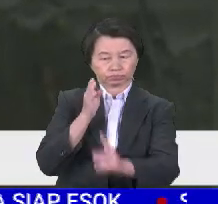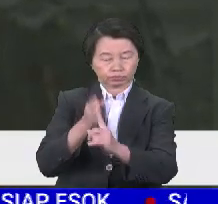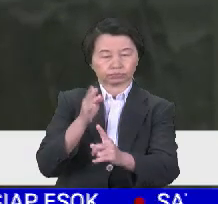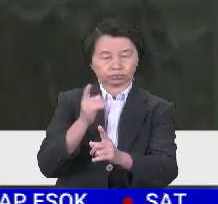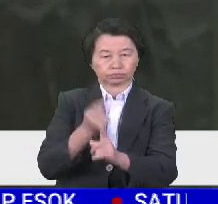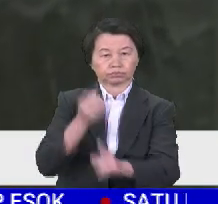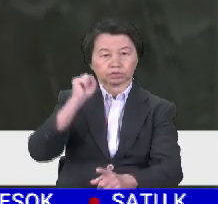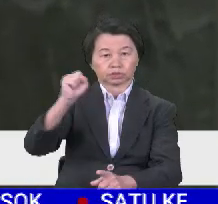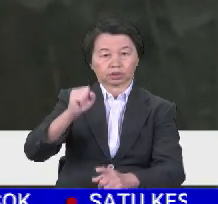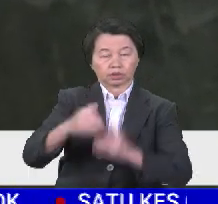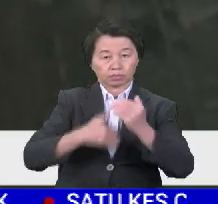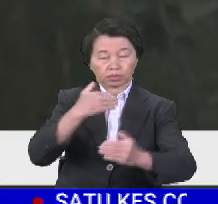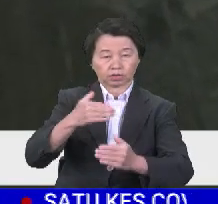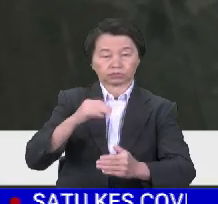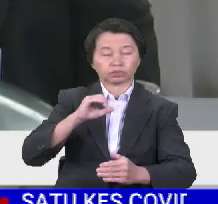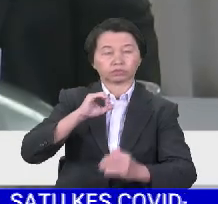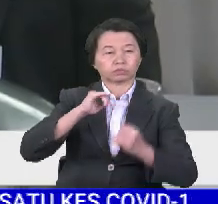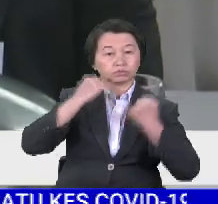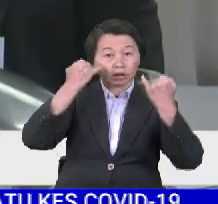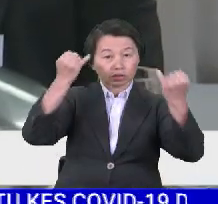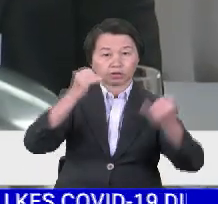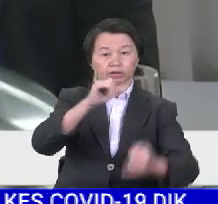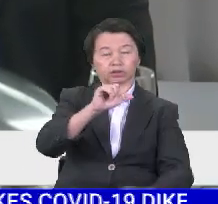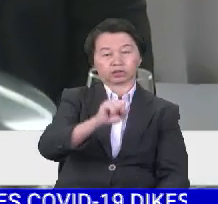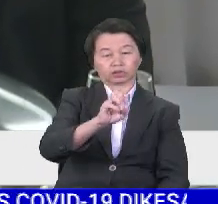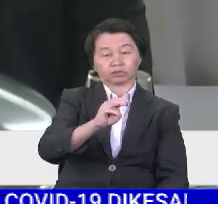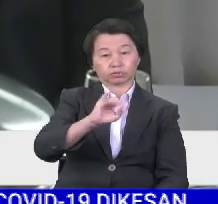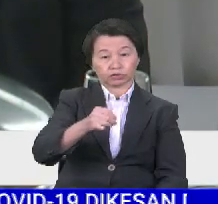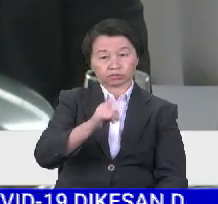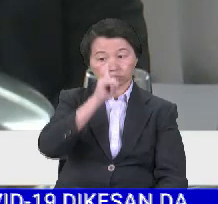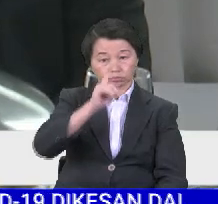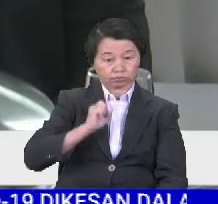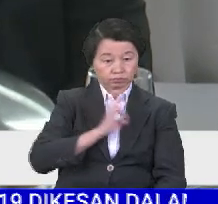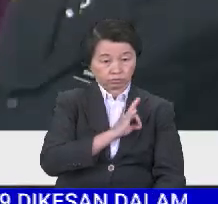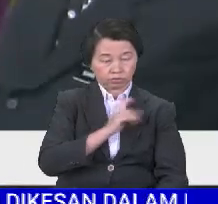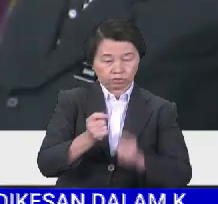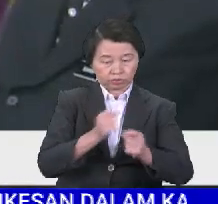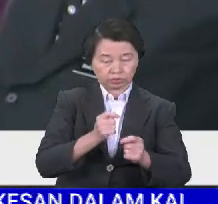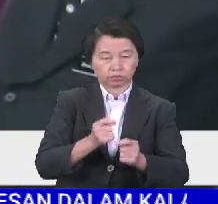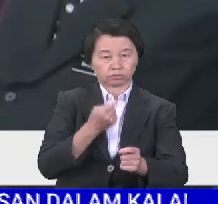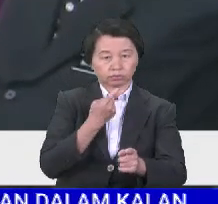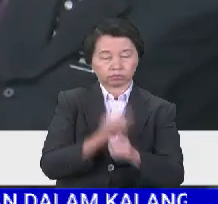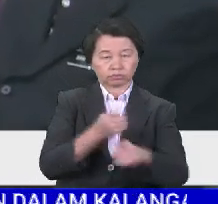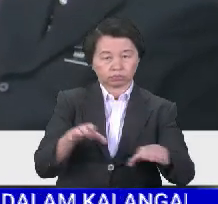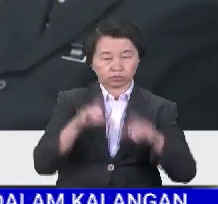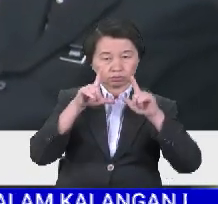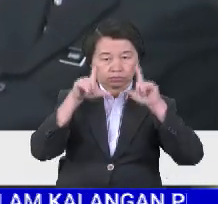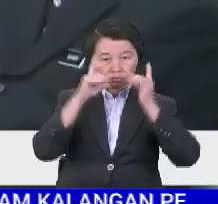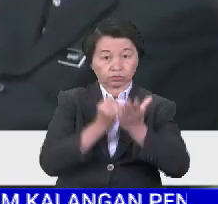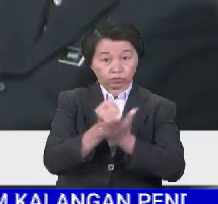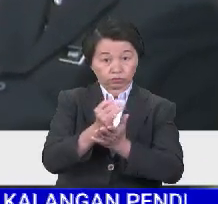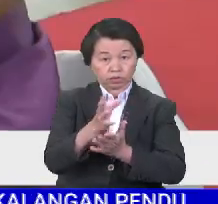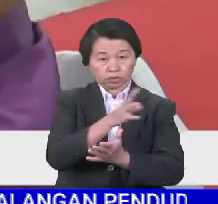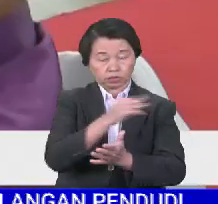Tuju Sabah Maju Jaya SMJ ke arah penjawat awam perlu memastikan segala tadbir urus dilakukan secara berintegriti